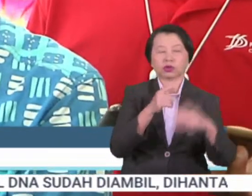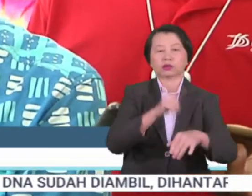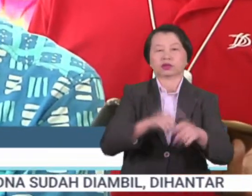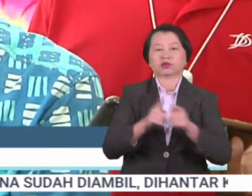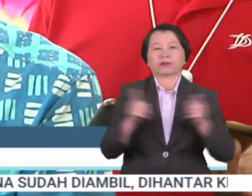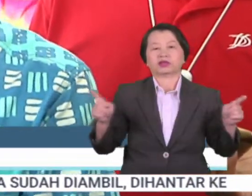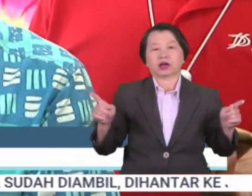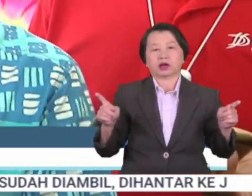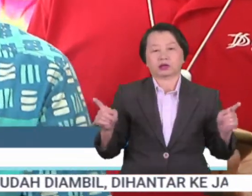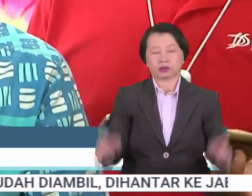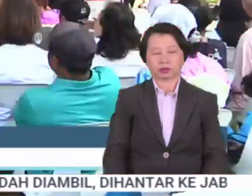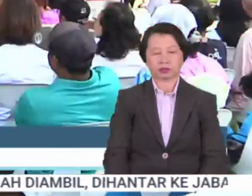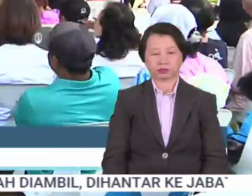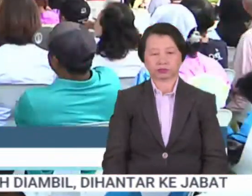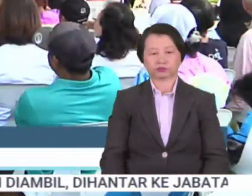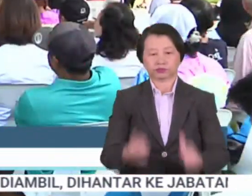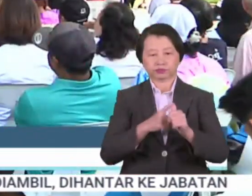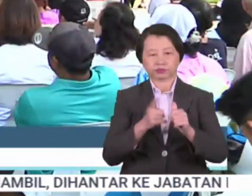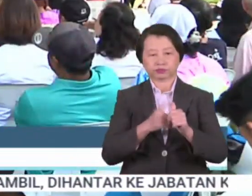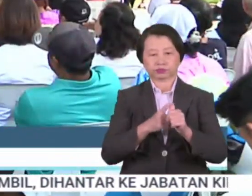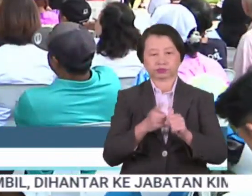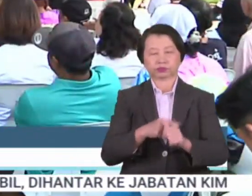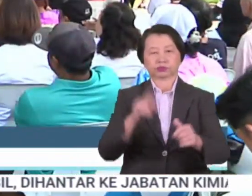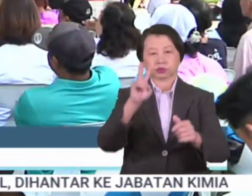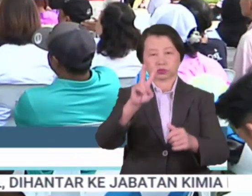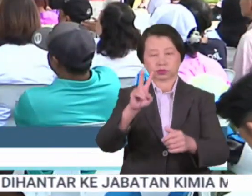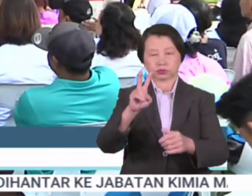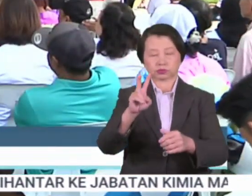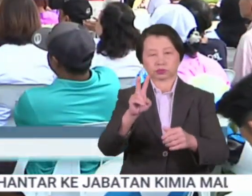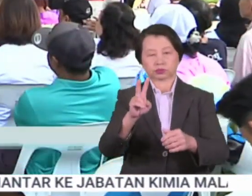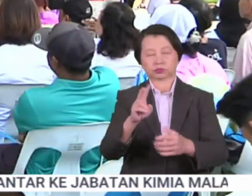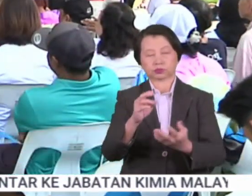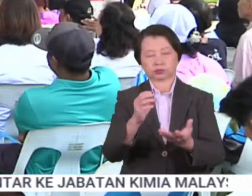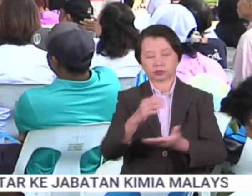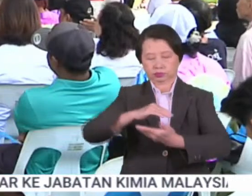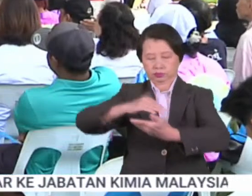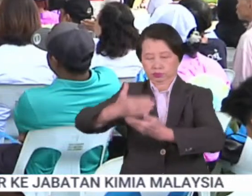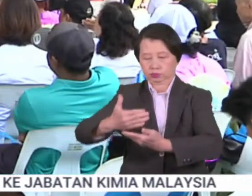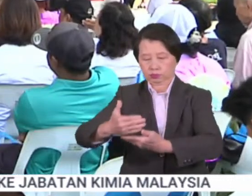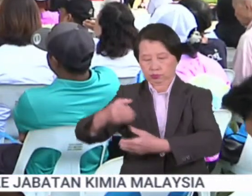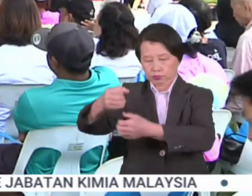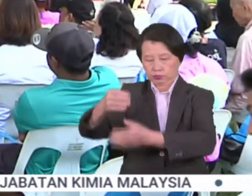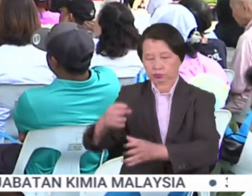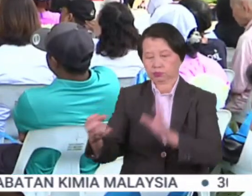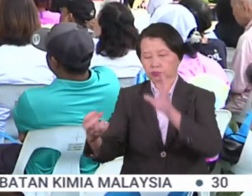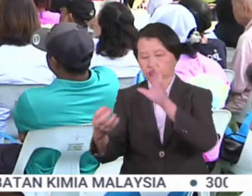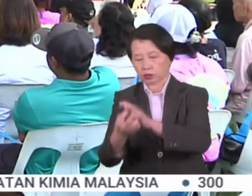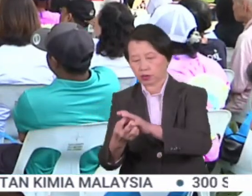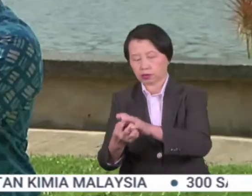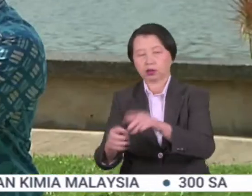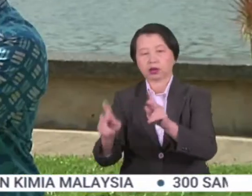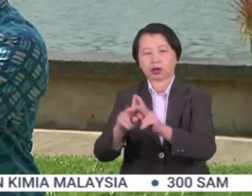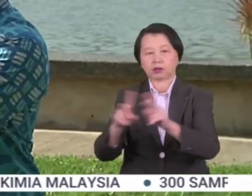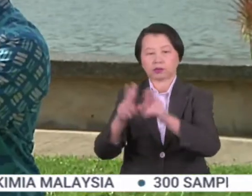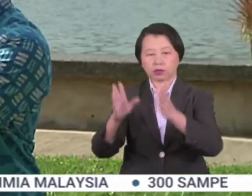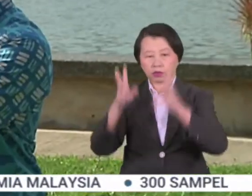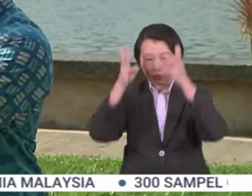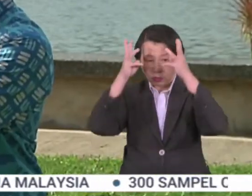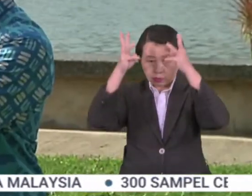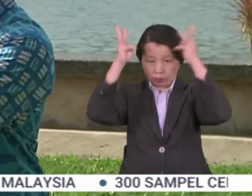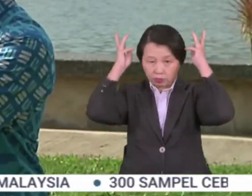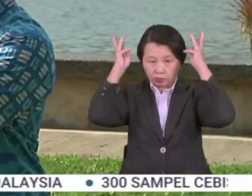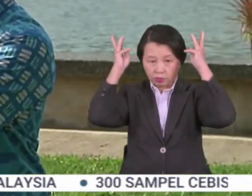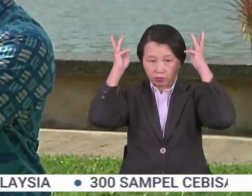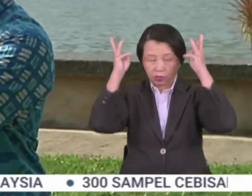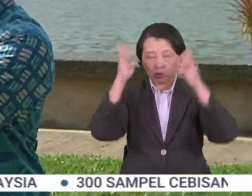Masa panjang terdahulu dua peranti satelit Starling telah dipasang di kampung orang asli hulu